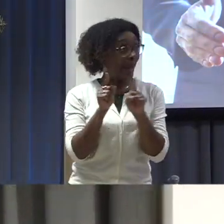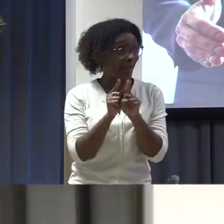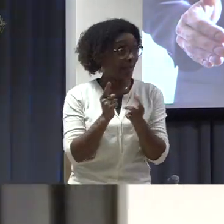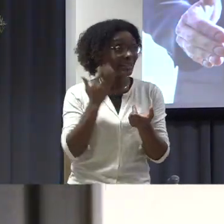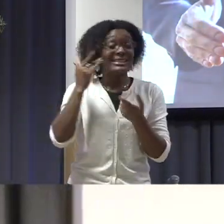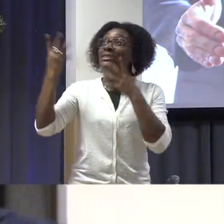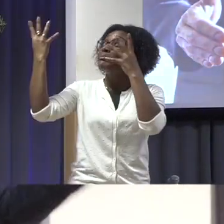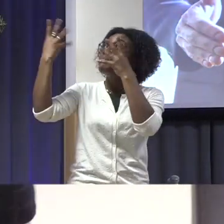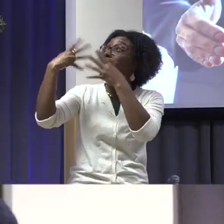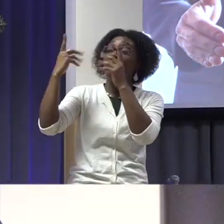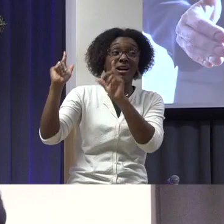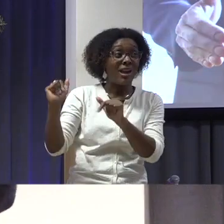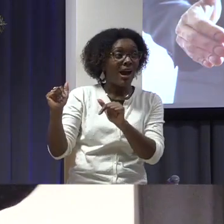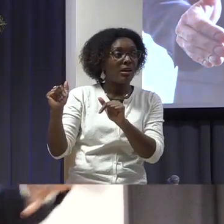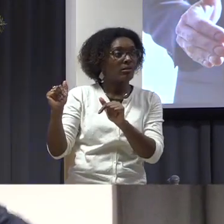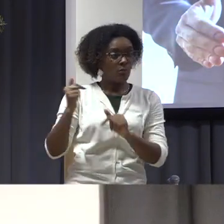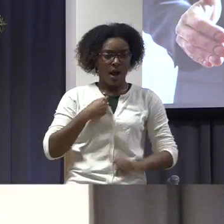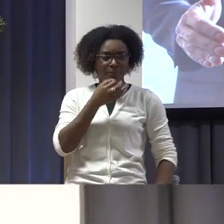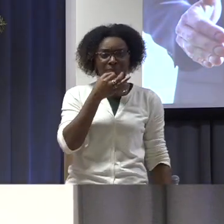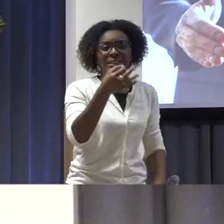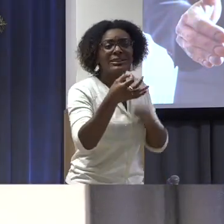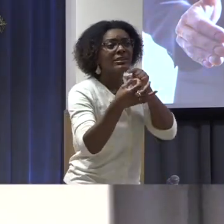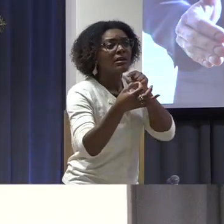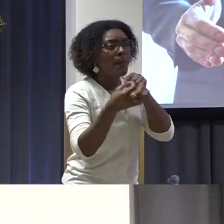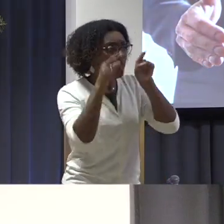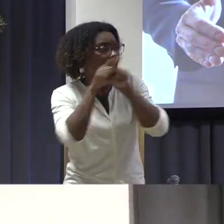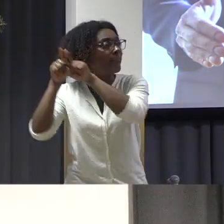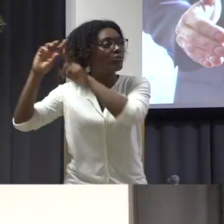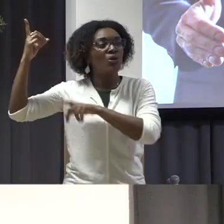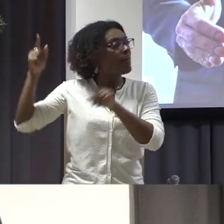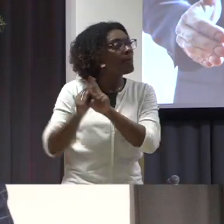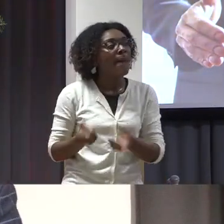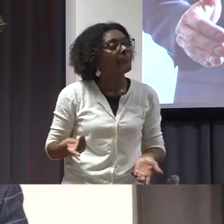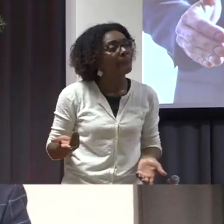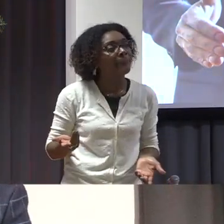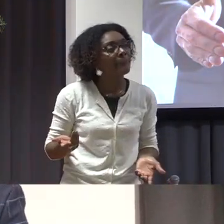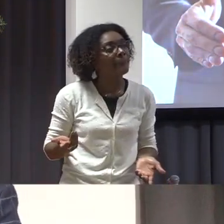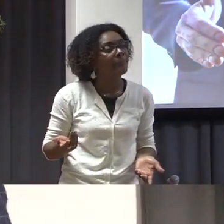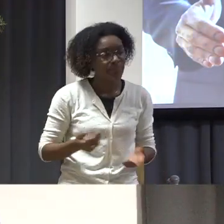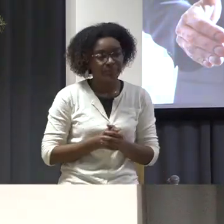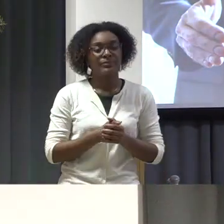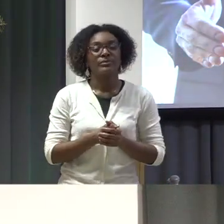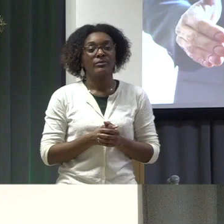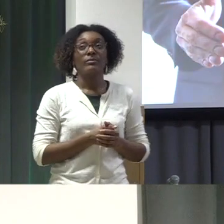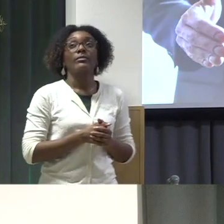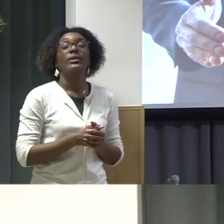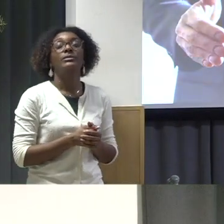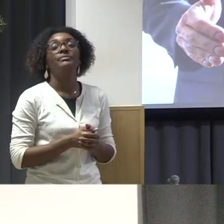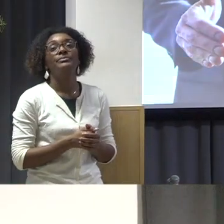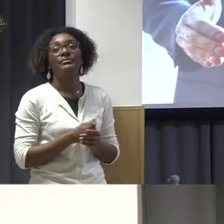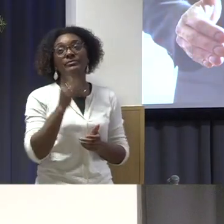quand l'onction se rassure toi lui dit le prophète fais ce que tu as à faire car le seigneur